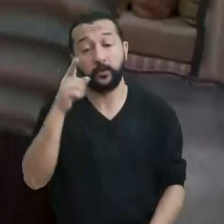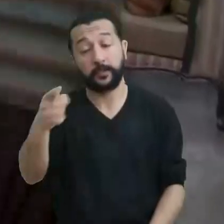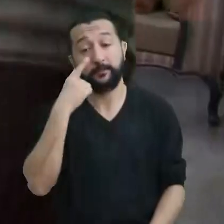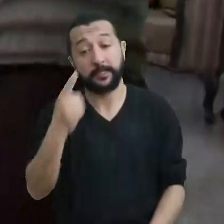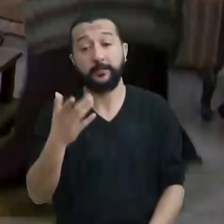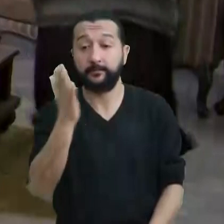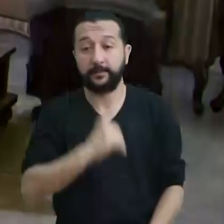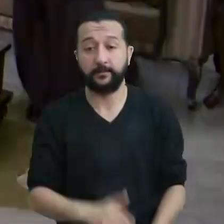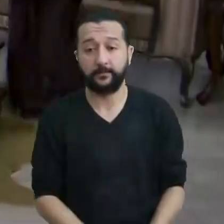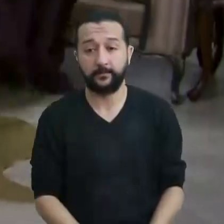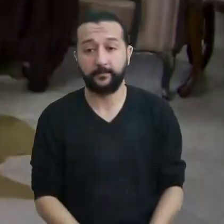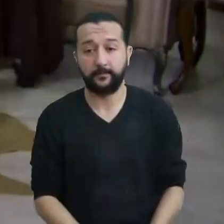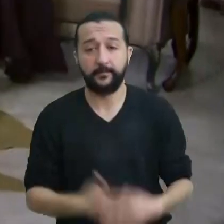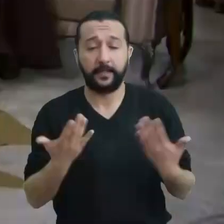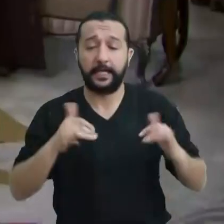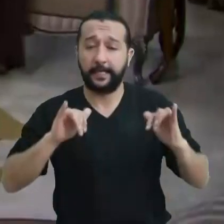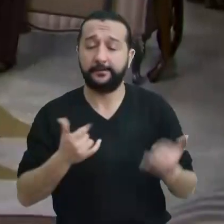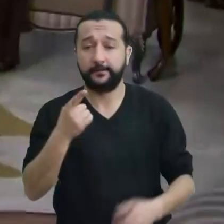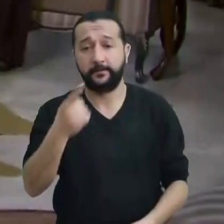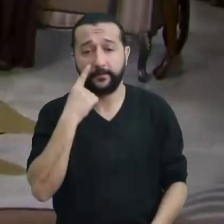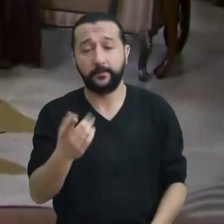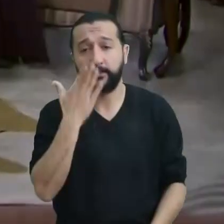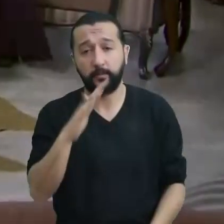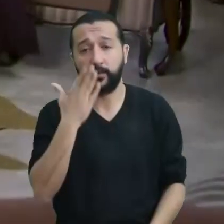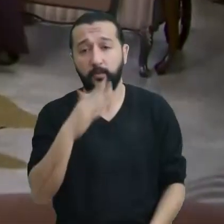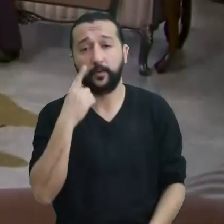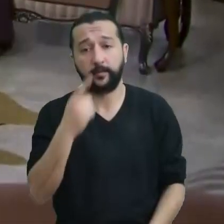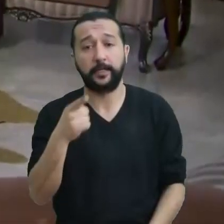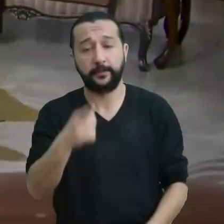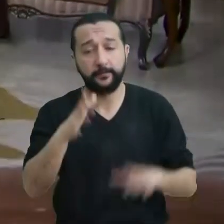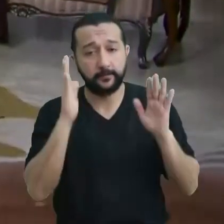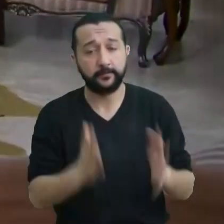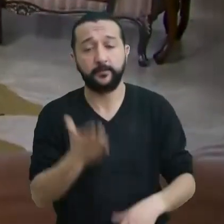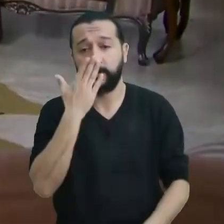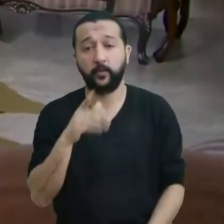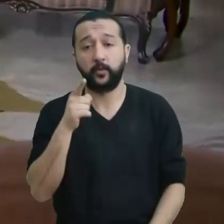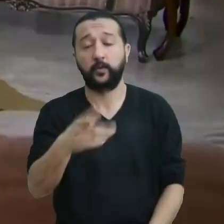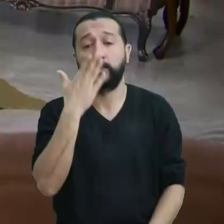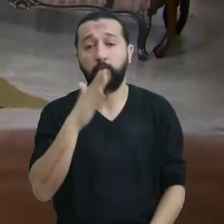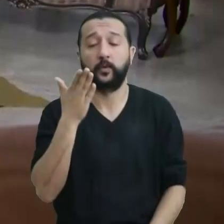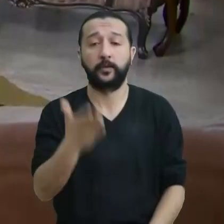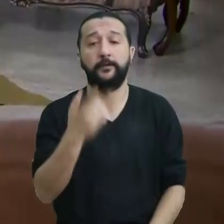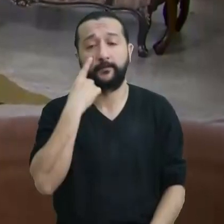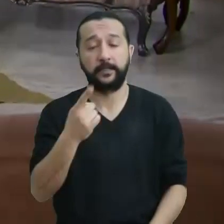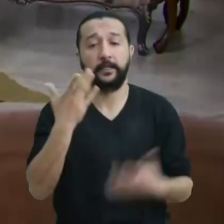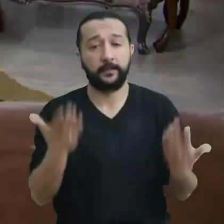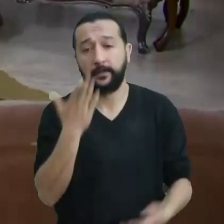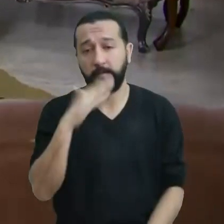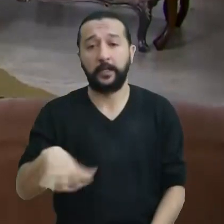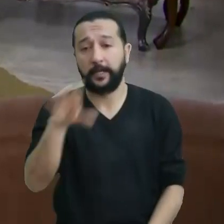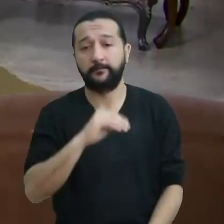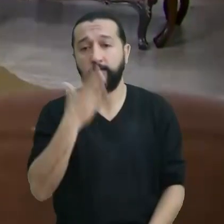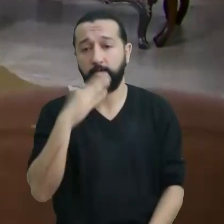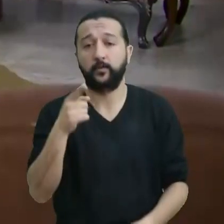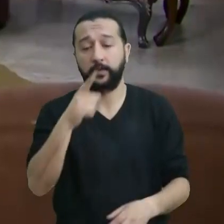bağır. Ay yok yok. Dikkatli bak kız. Yok yok yok yok. Ay yok, hiçbir